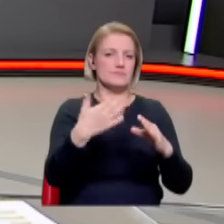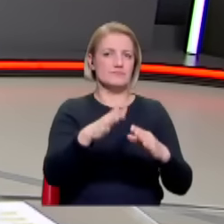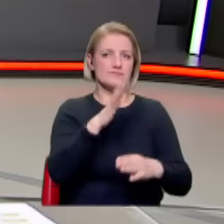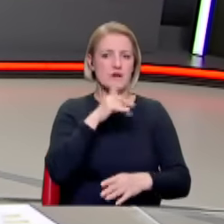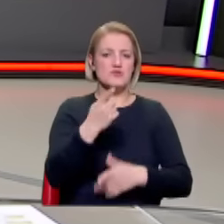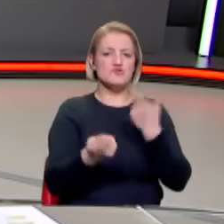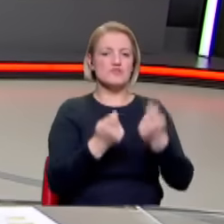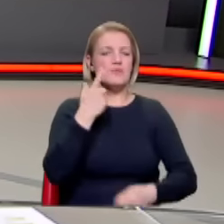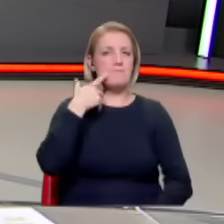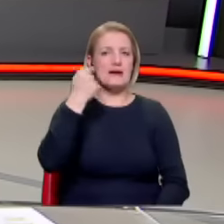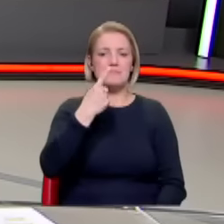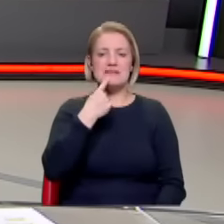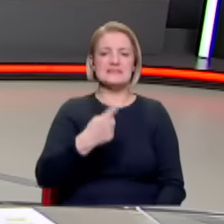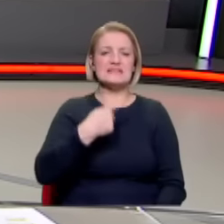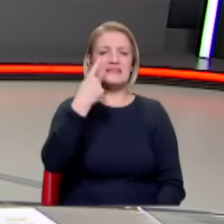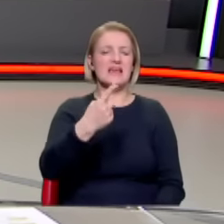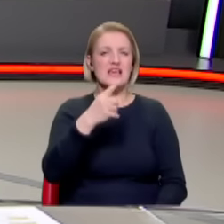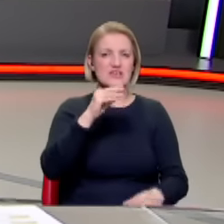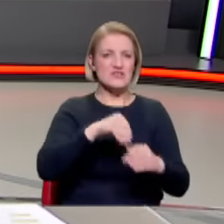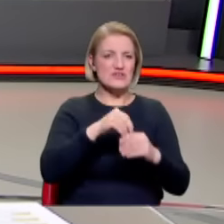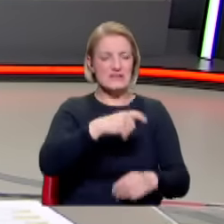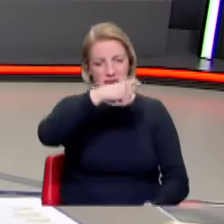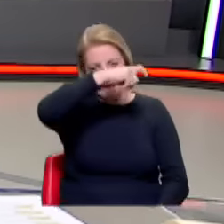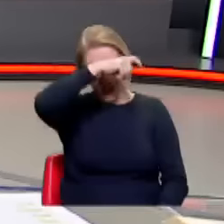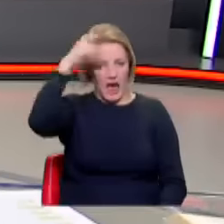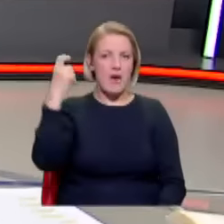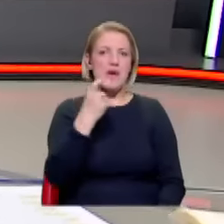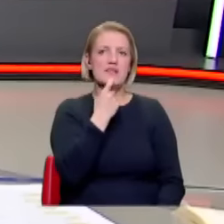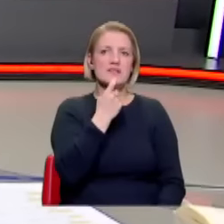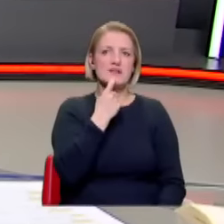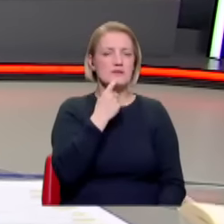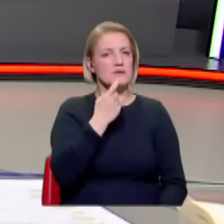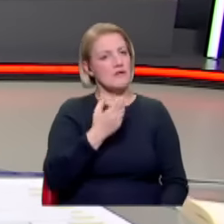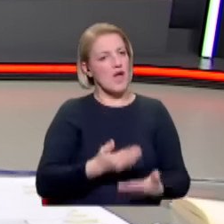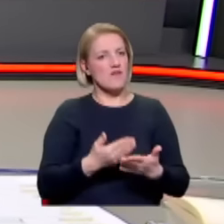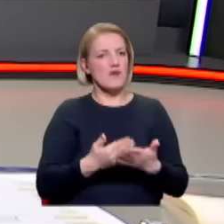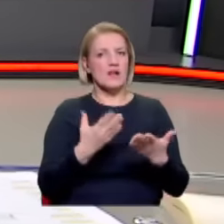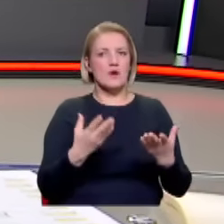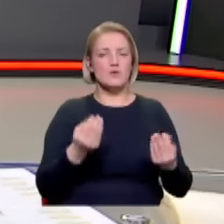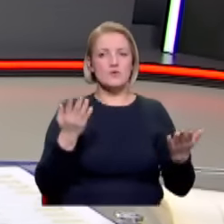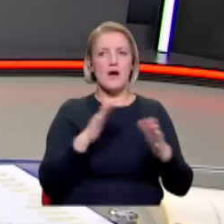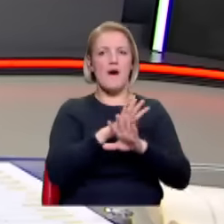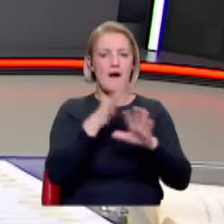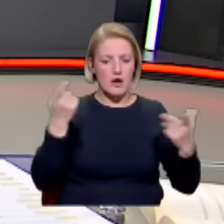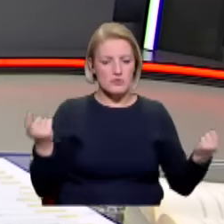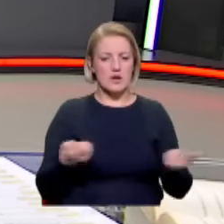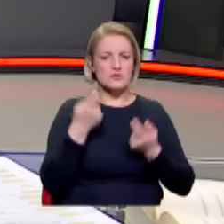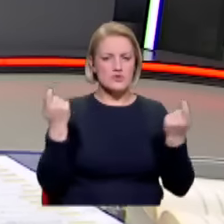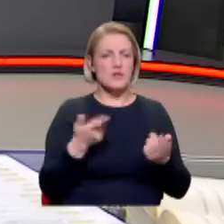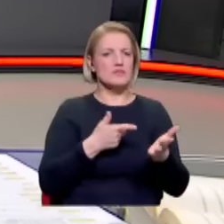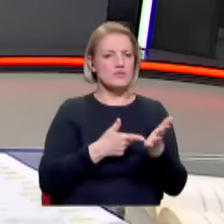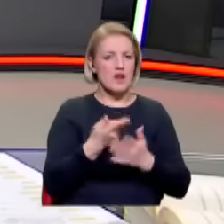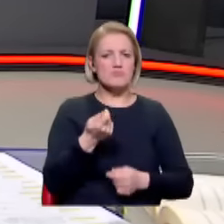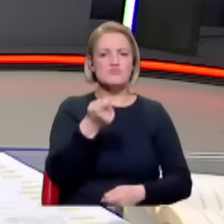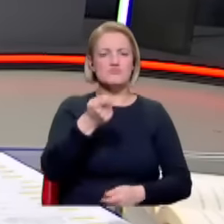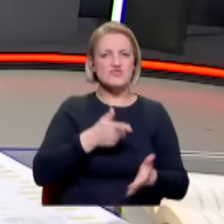arada Çalışma Bakanı gelecek yıl için emeğin yılı demiş. Eyvahlar olsun yani. Yani herkes çalışan, tarımı da,